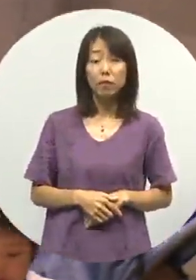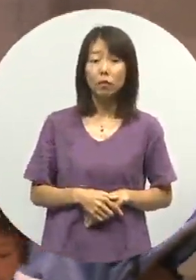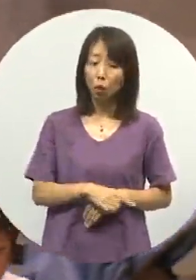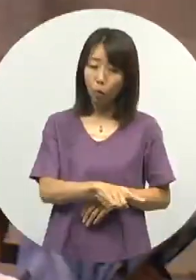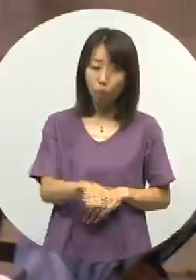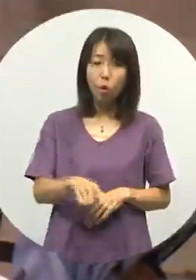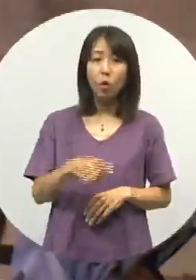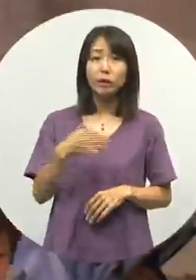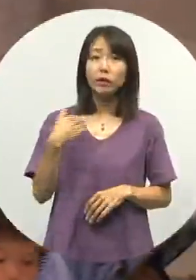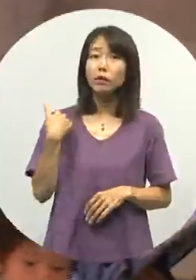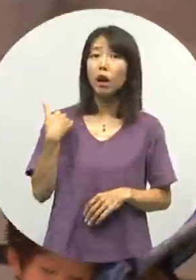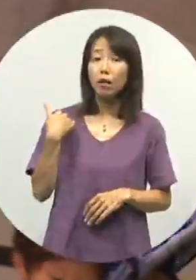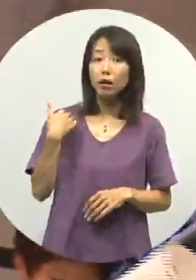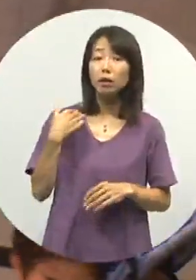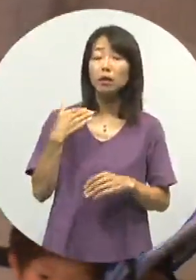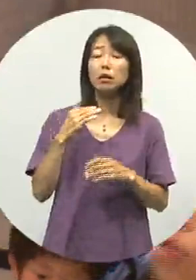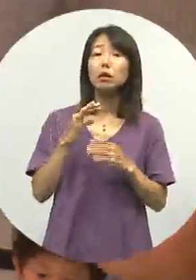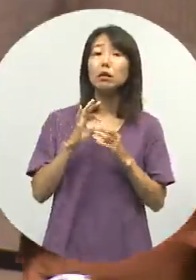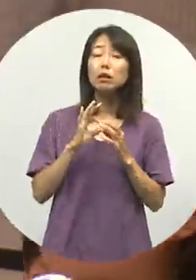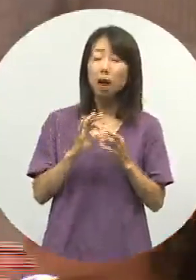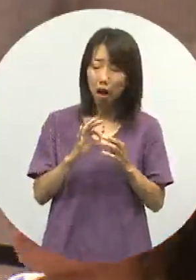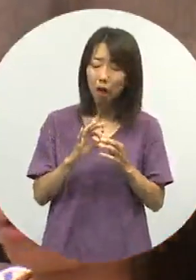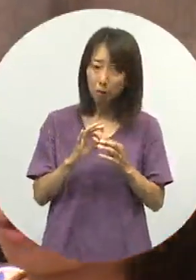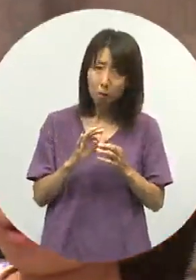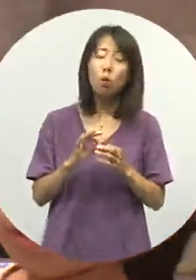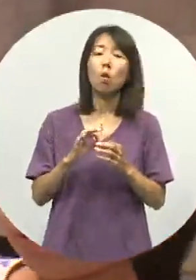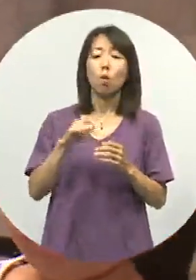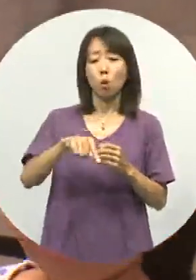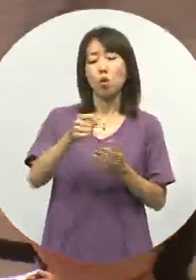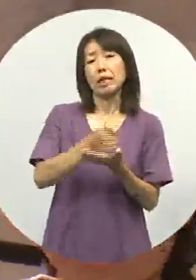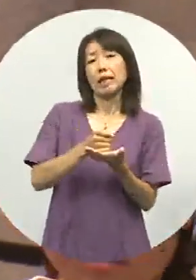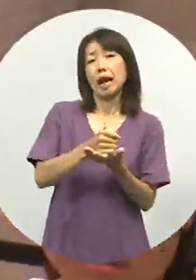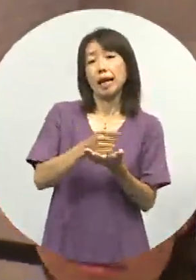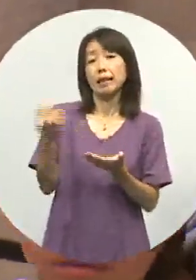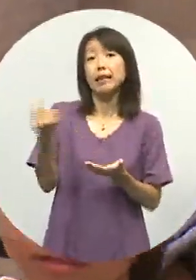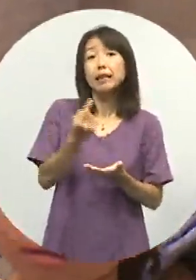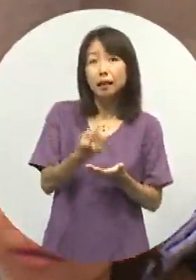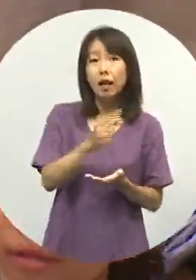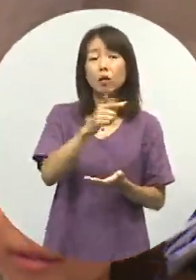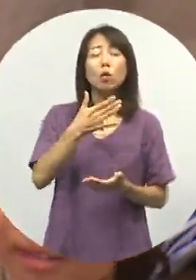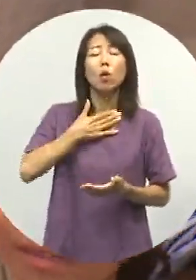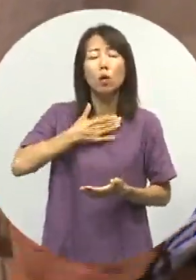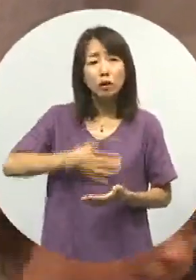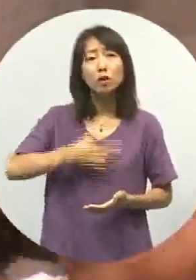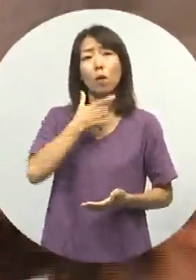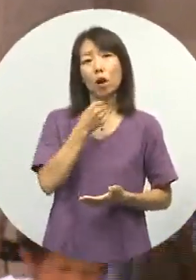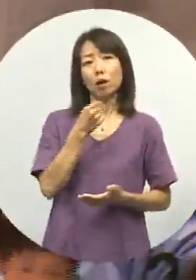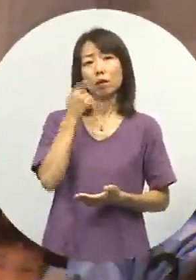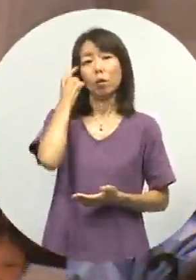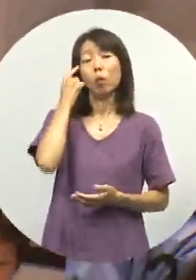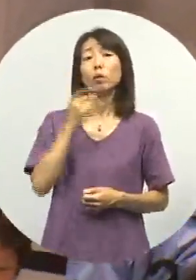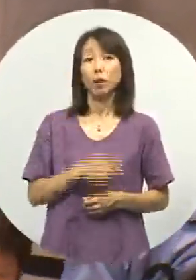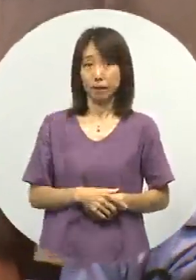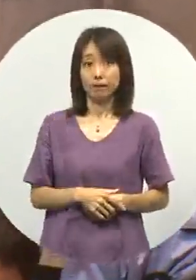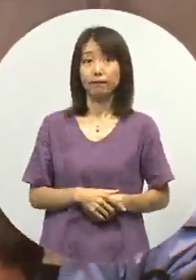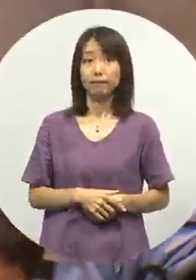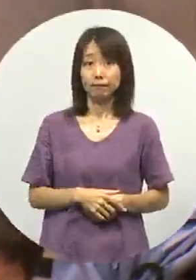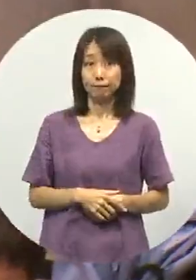からこそこういう機会にいろいろ知って 犬が歩けば棒に当た